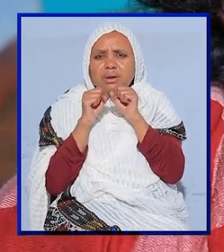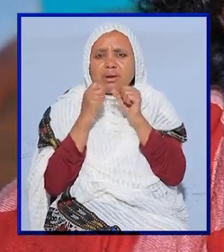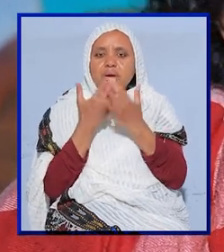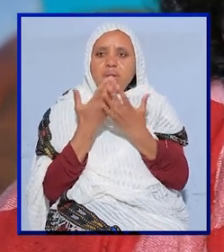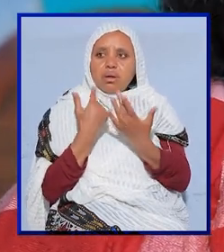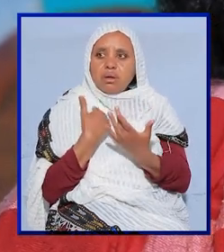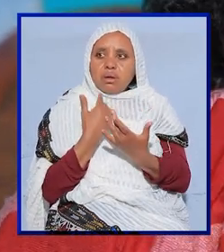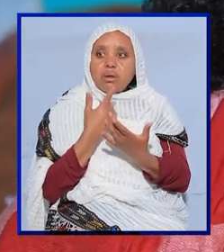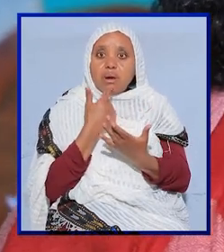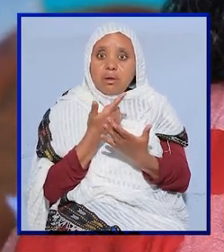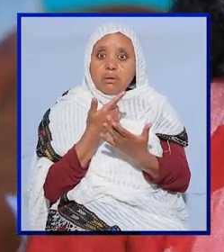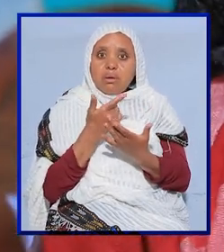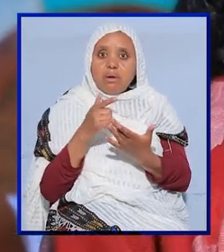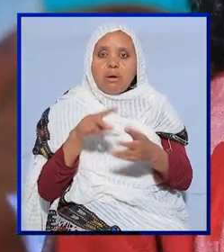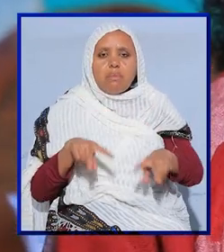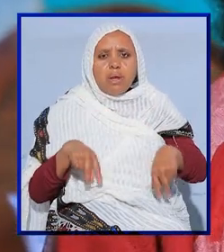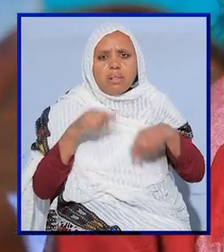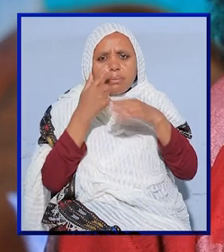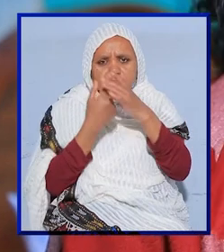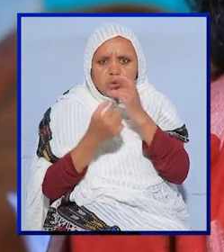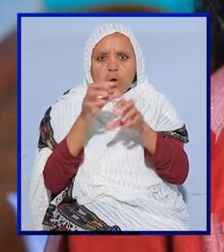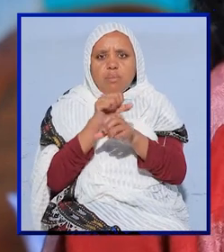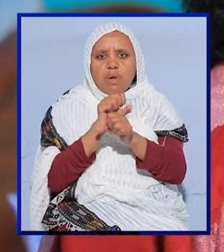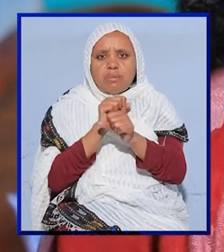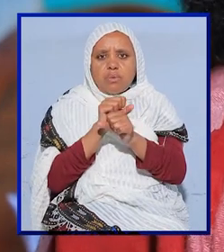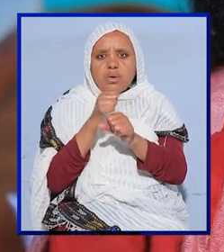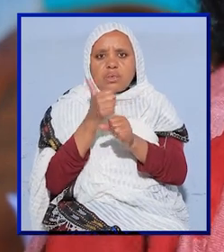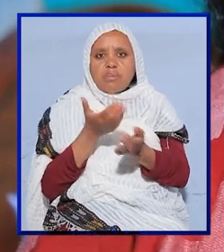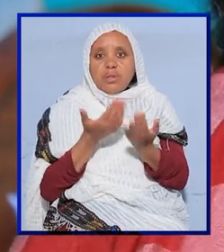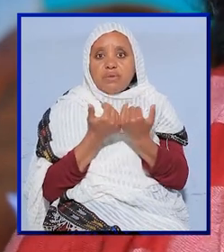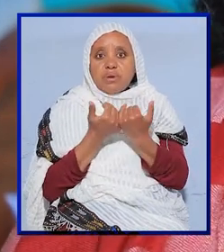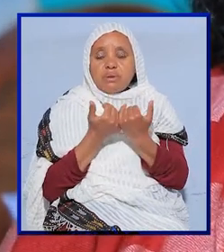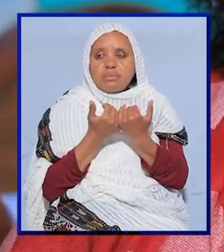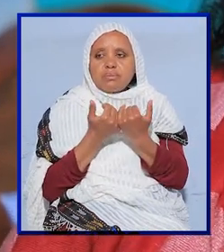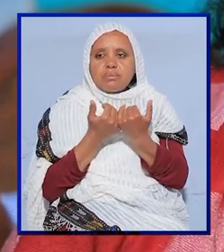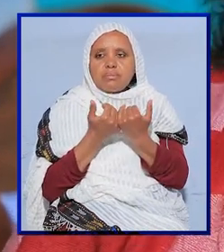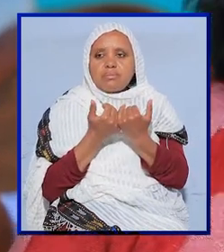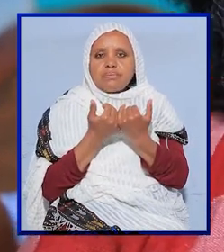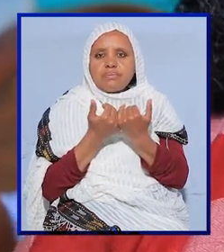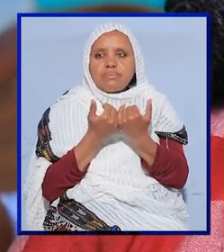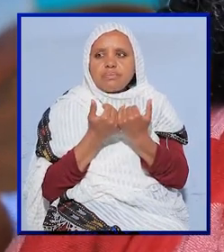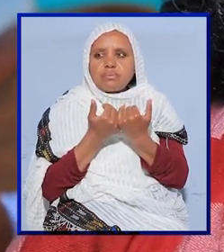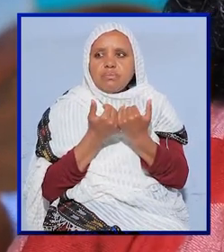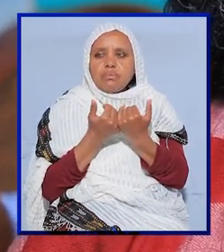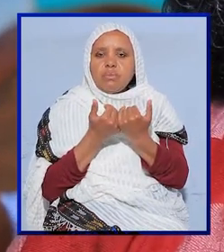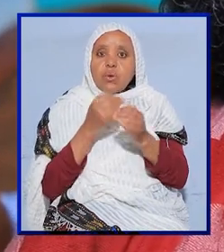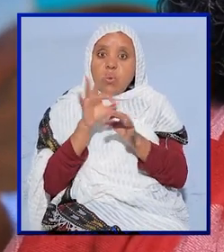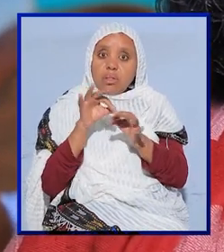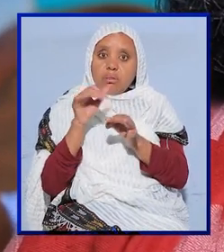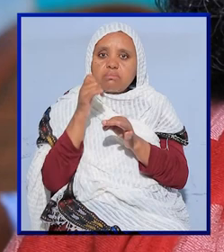ይላል። ፓንቴን ብቻ ማጥቆ። ከዛ በተረፈ ወጥ ግን እሱም